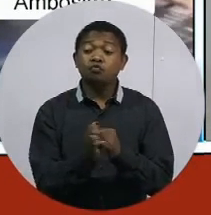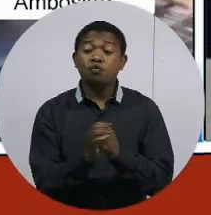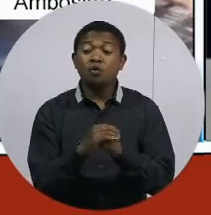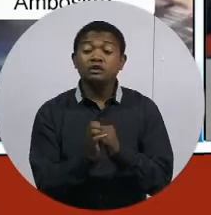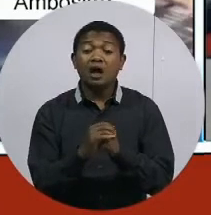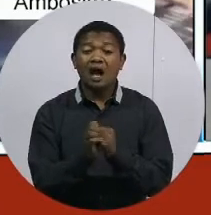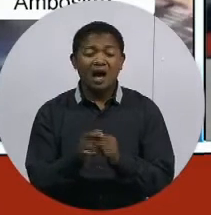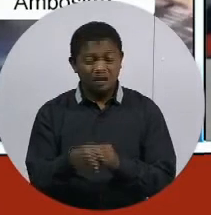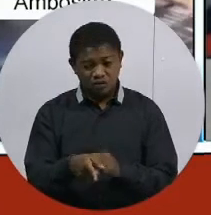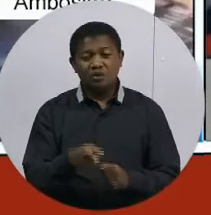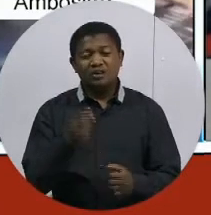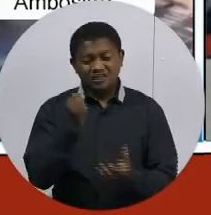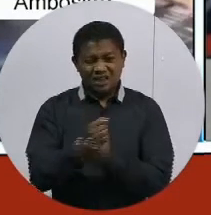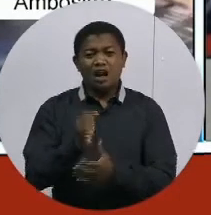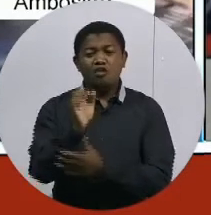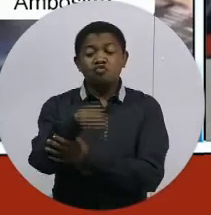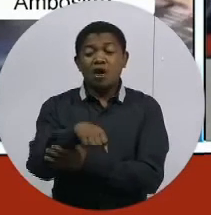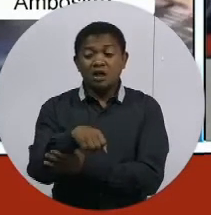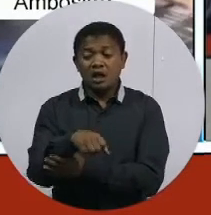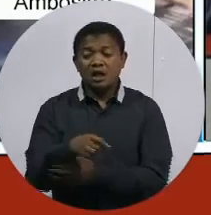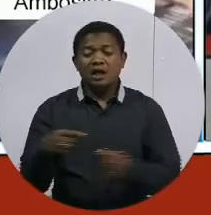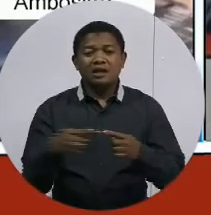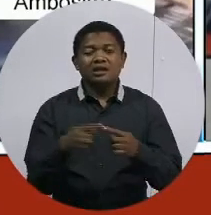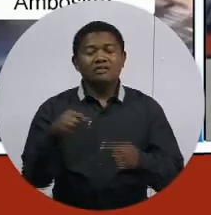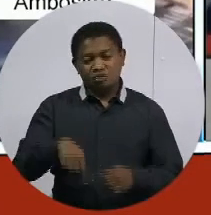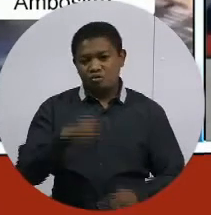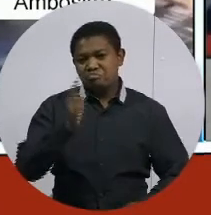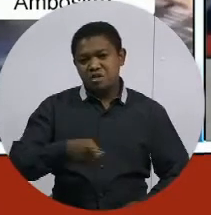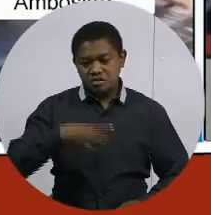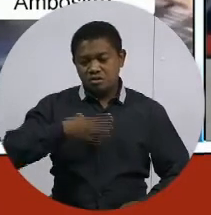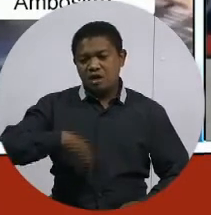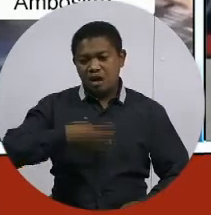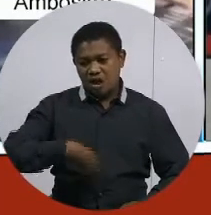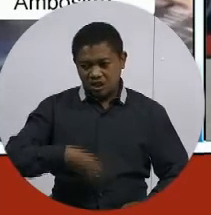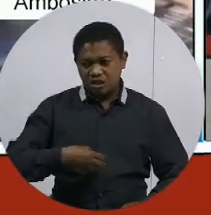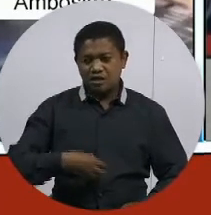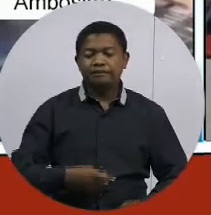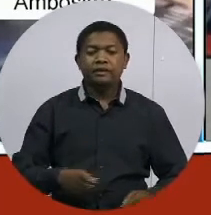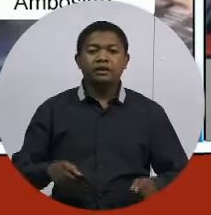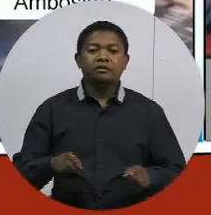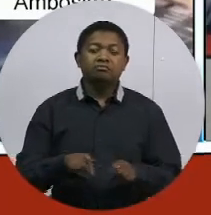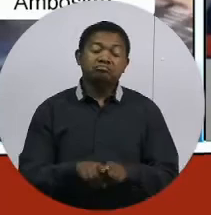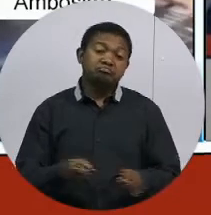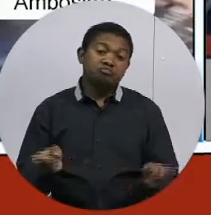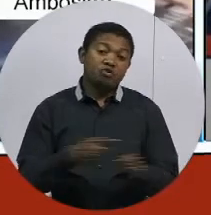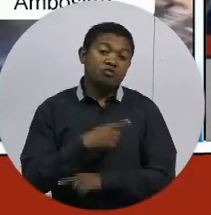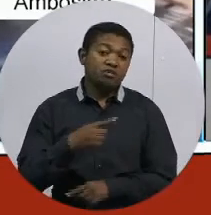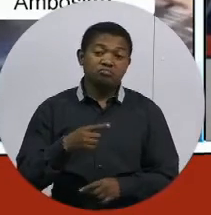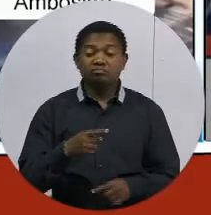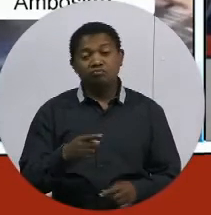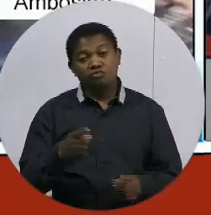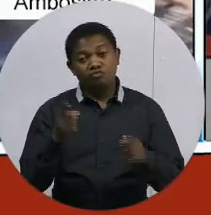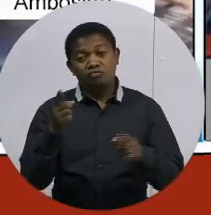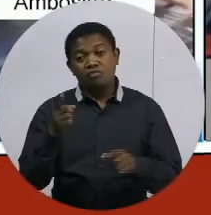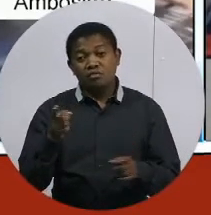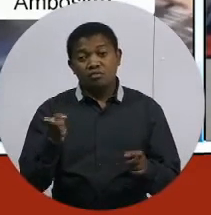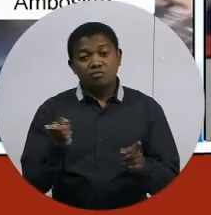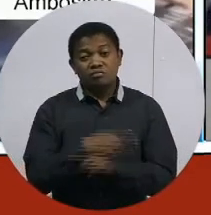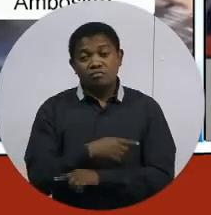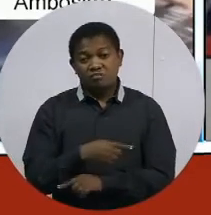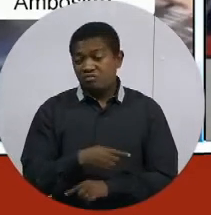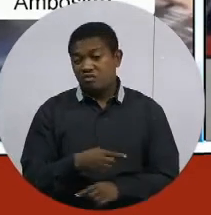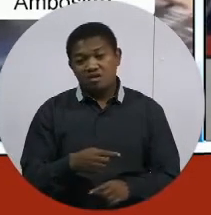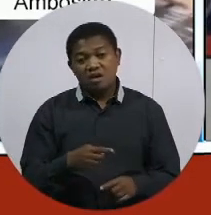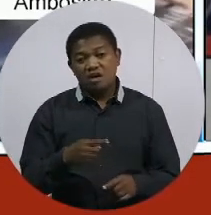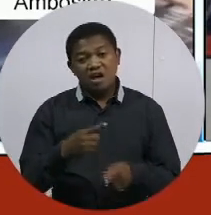tao saingy disy ilay aretatra dia saika maty daholo ny voasary. Amin'izao fotoana izao izany dia